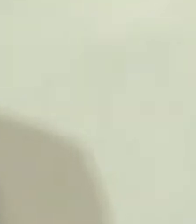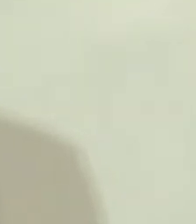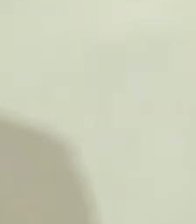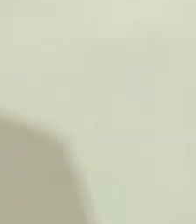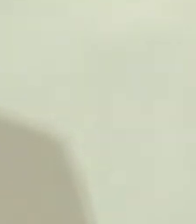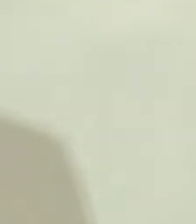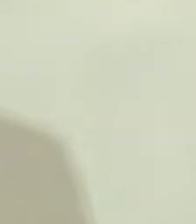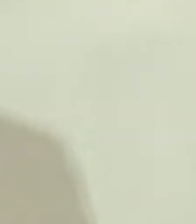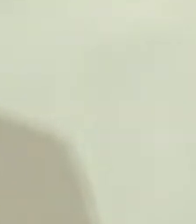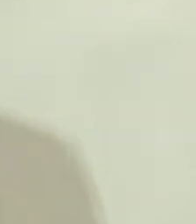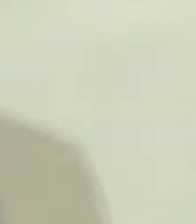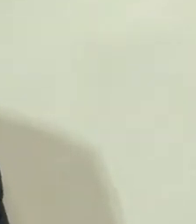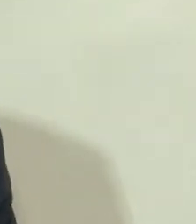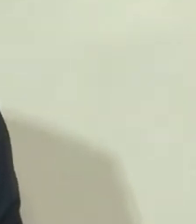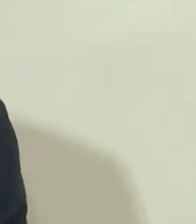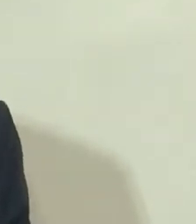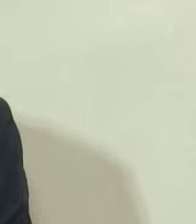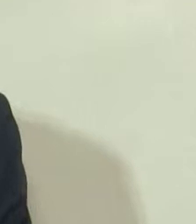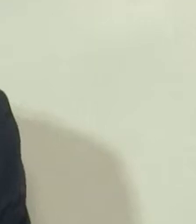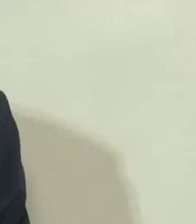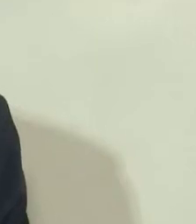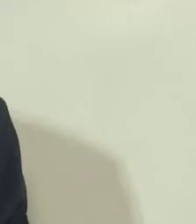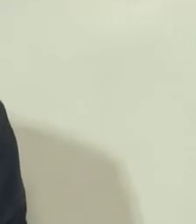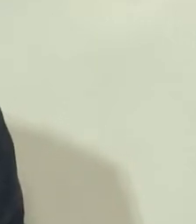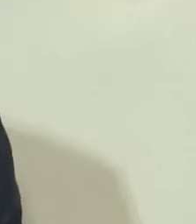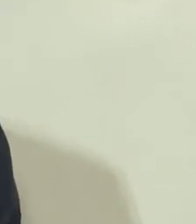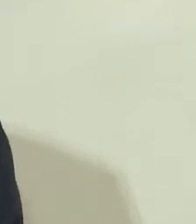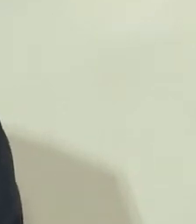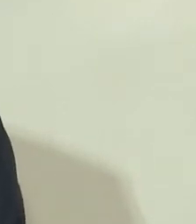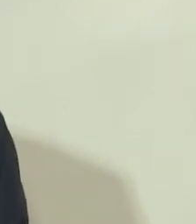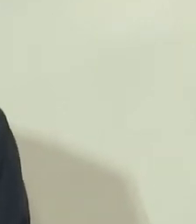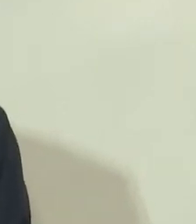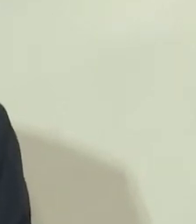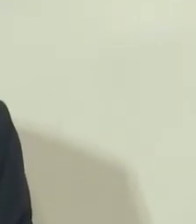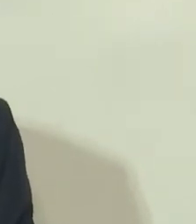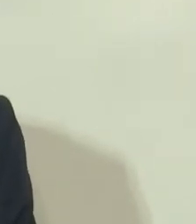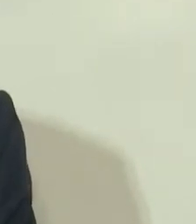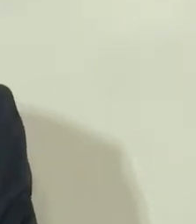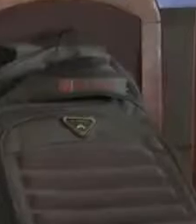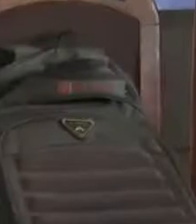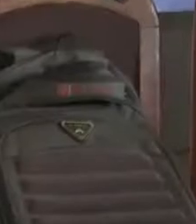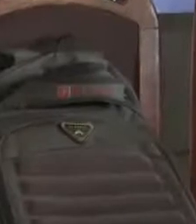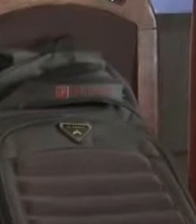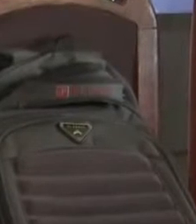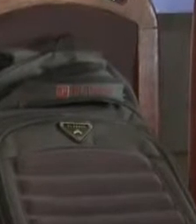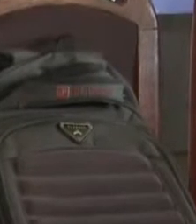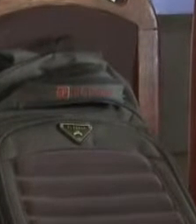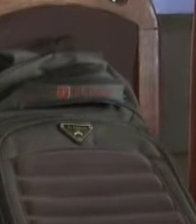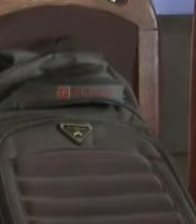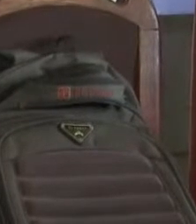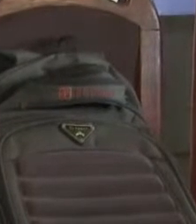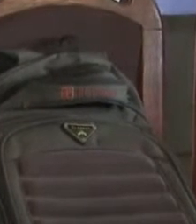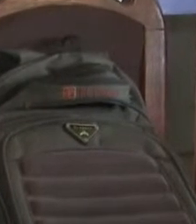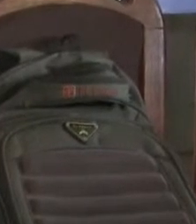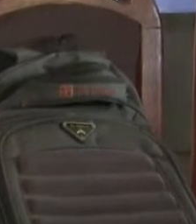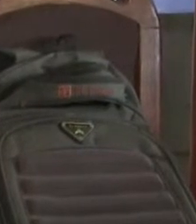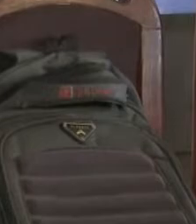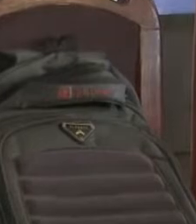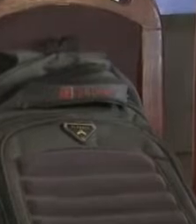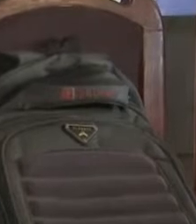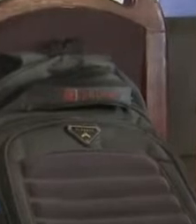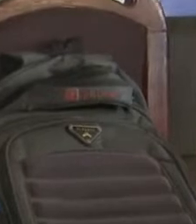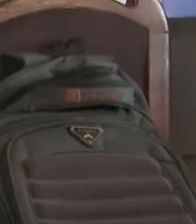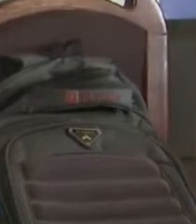de l'engagement de 10 ans d'activité dans plus de 11 pays africains. Cette fondation, c'est une fondation panafricaine, il faut le souligner.